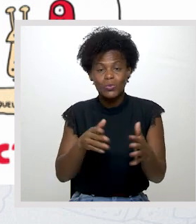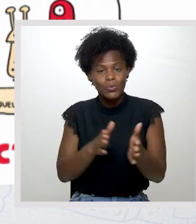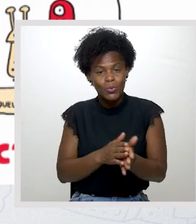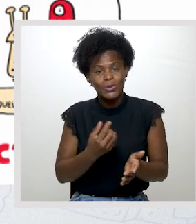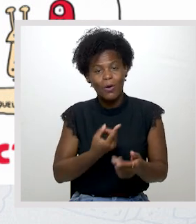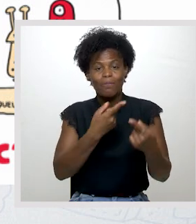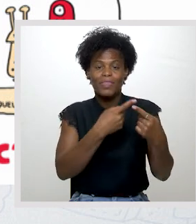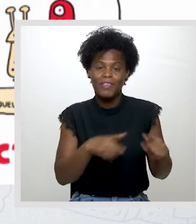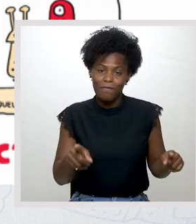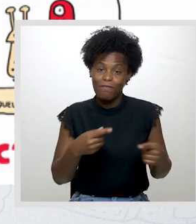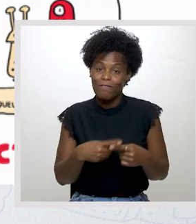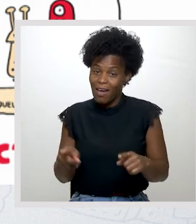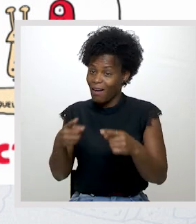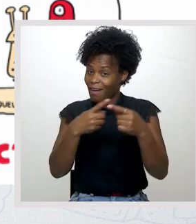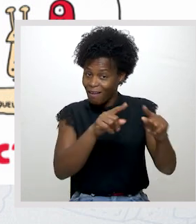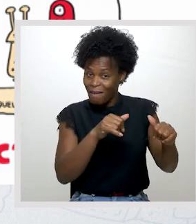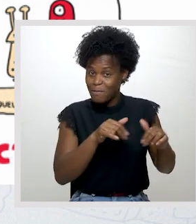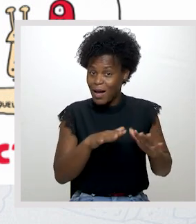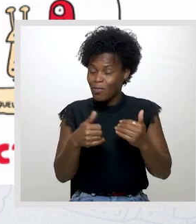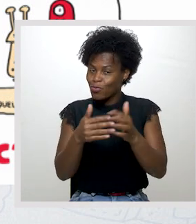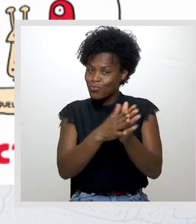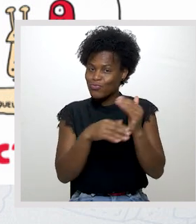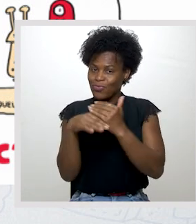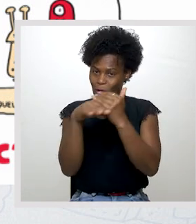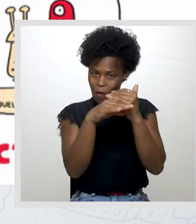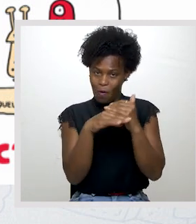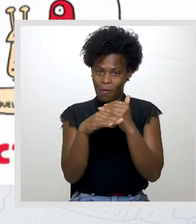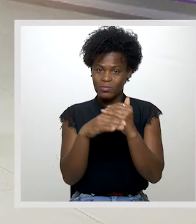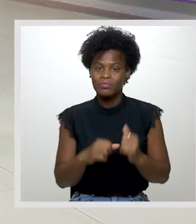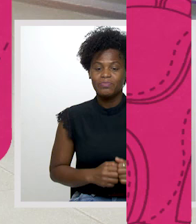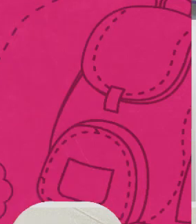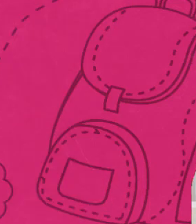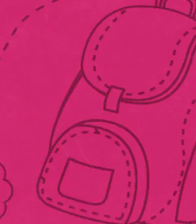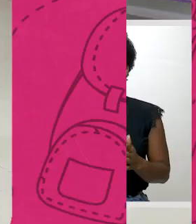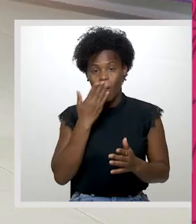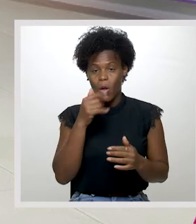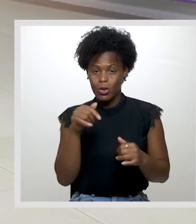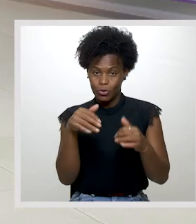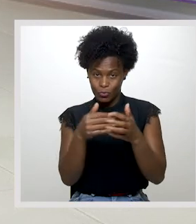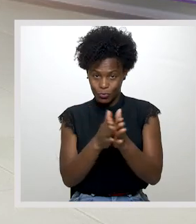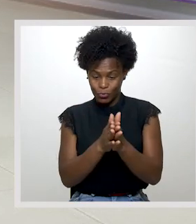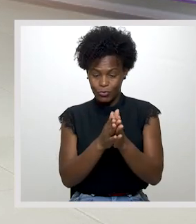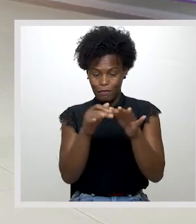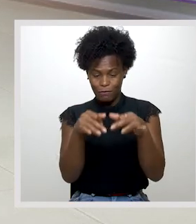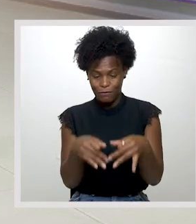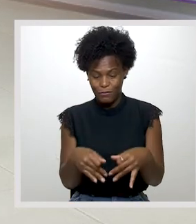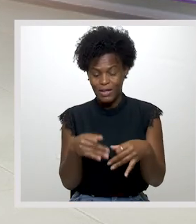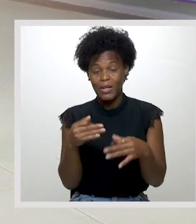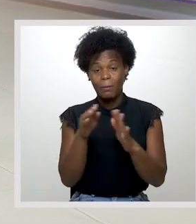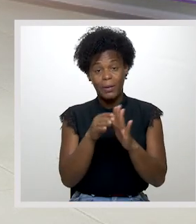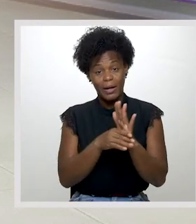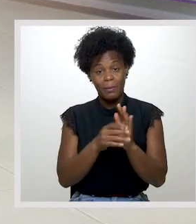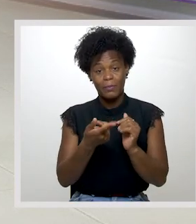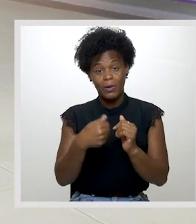sommes tous différents, mais tous égaux. C'est tout pour aujourd'hui. Nous sommes à la fin de